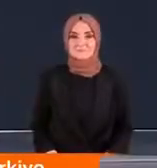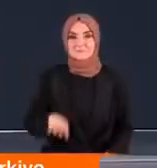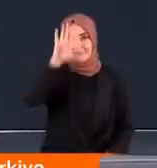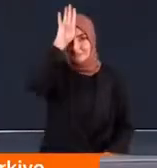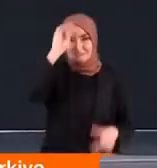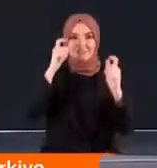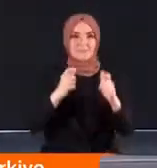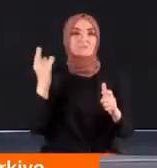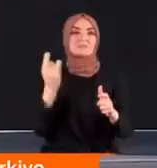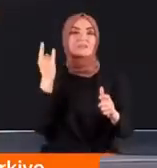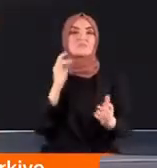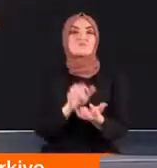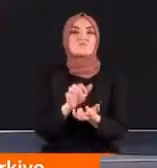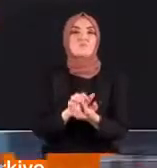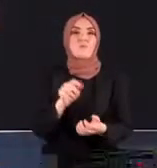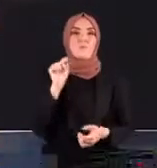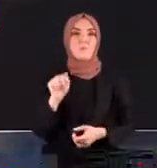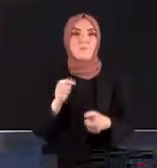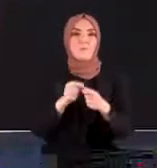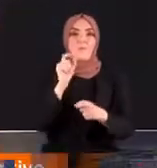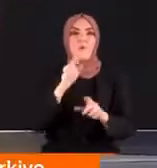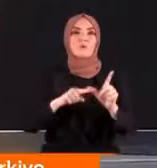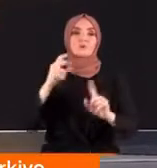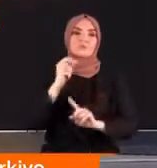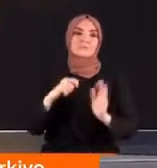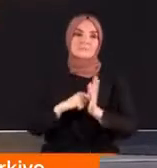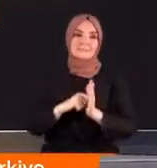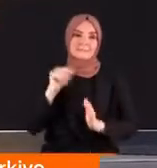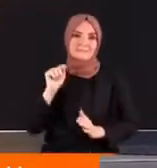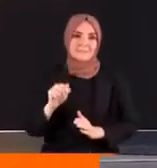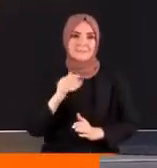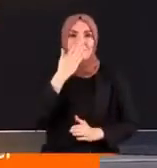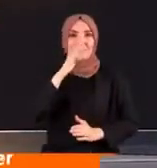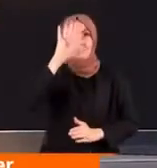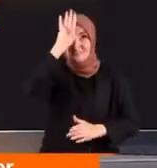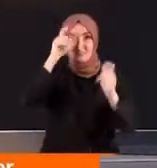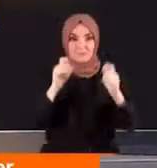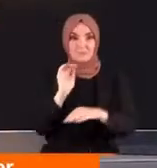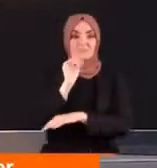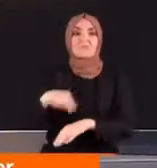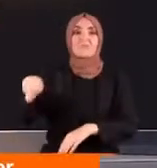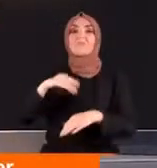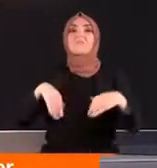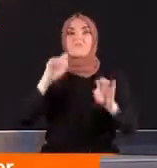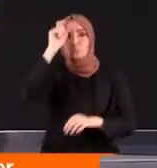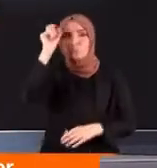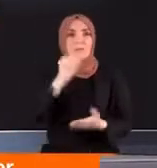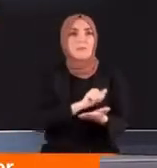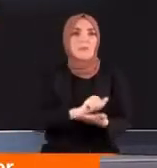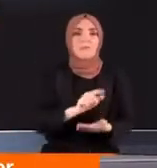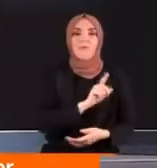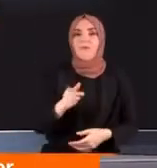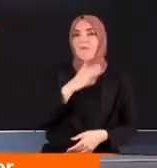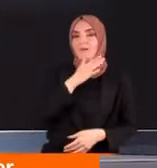İstanbul'un gezgin köpeği Boji'yi artık sadece mega kentte yaşayanlar değil, Türkiye'de tanıyor. Ünü İstanbul sınırlarını aştı çünkü.